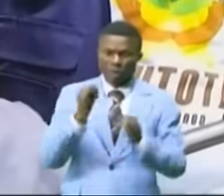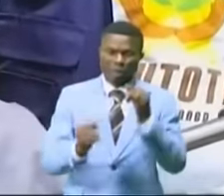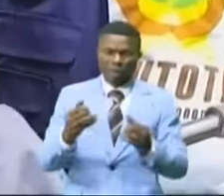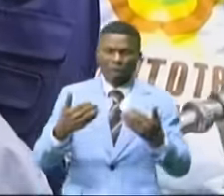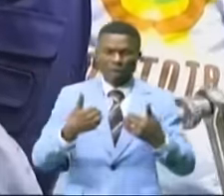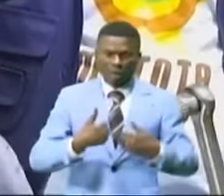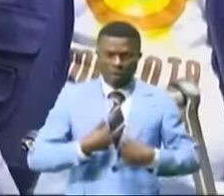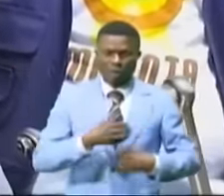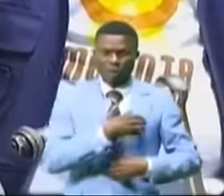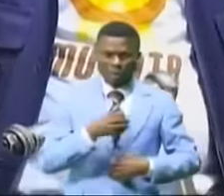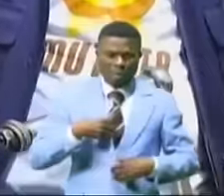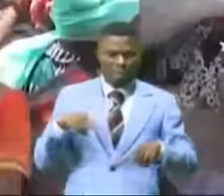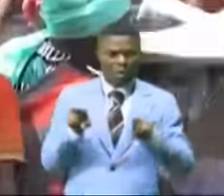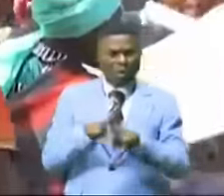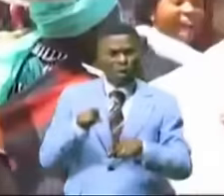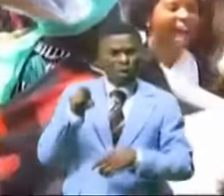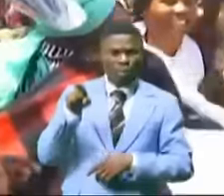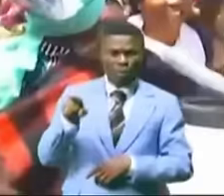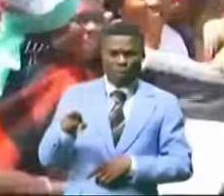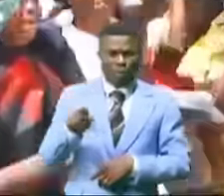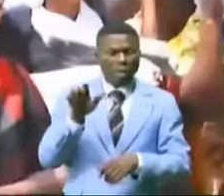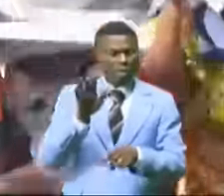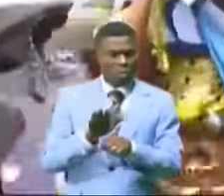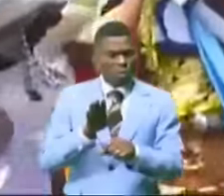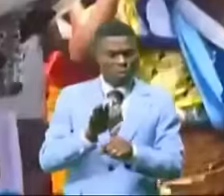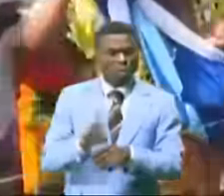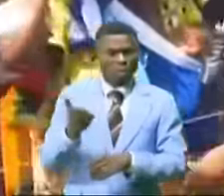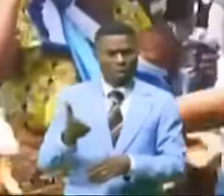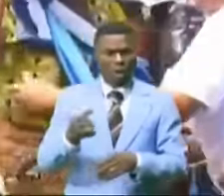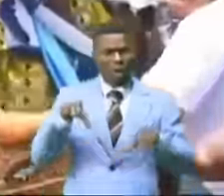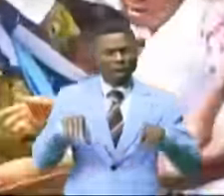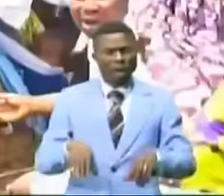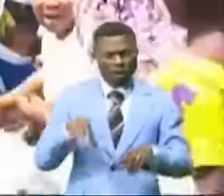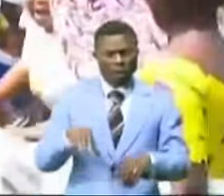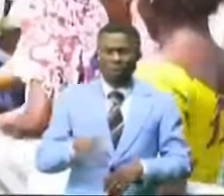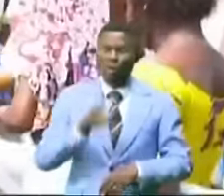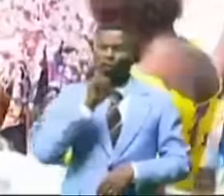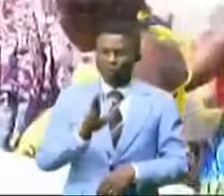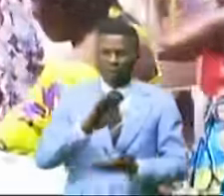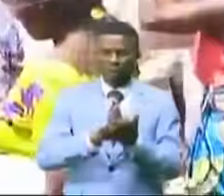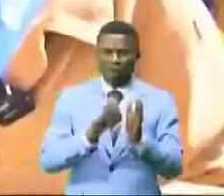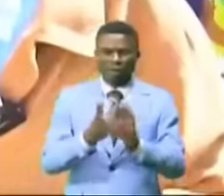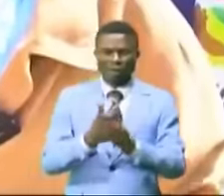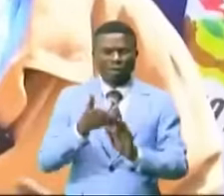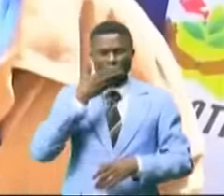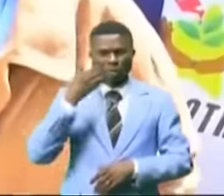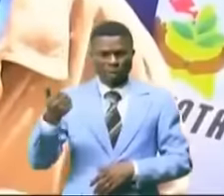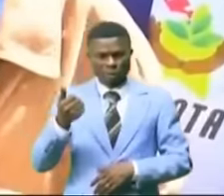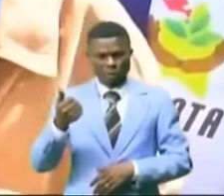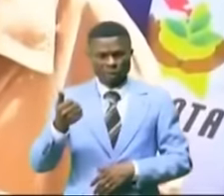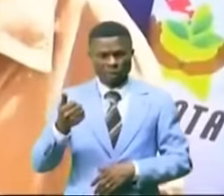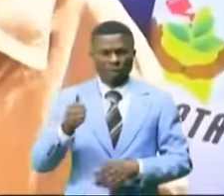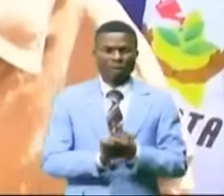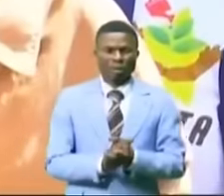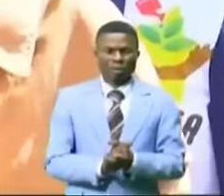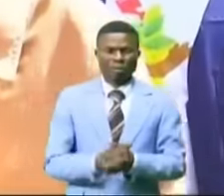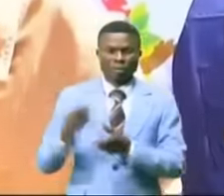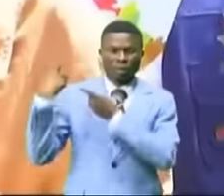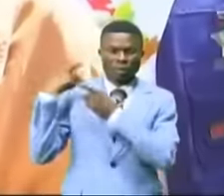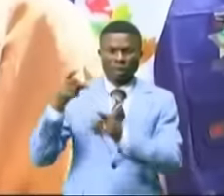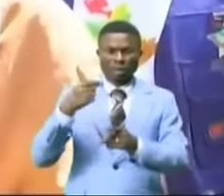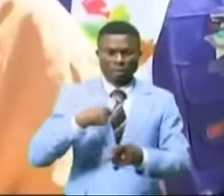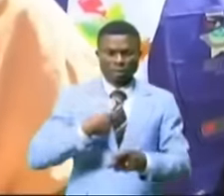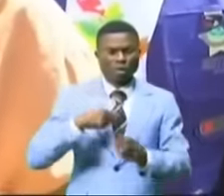des mamans comme elle en grand nombre, le Congo serait meilleur. Depuis que je